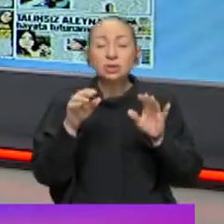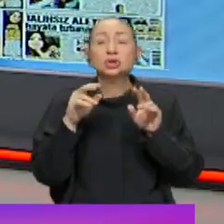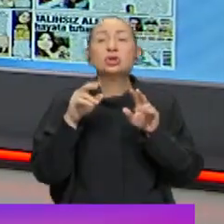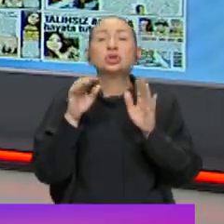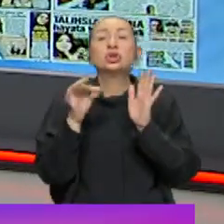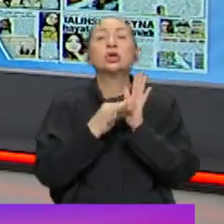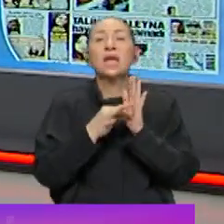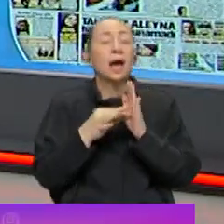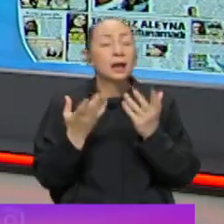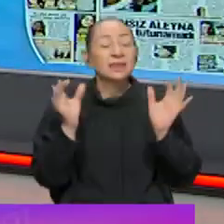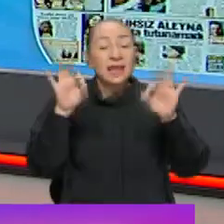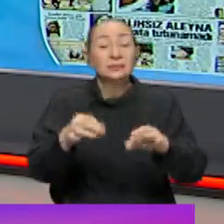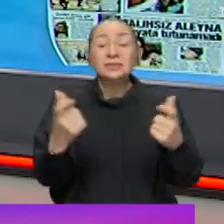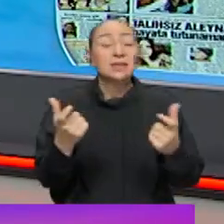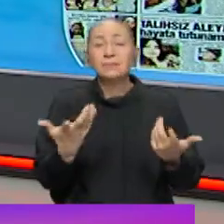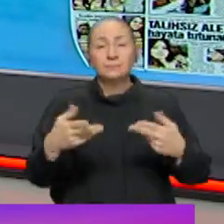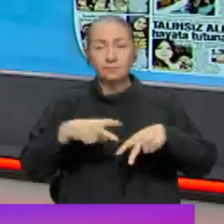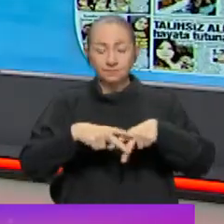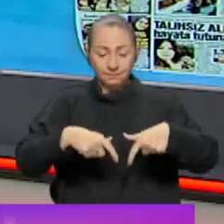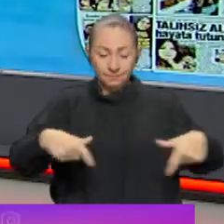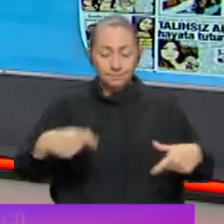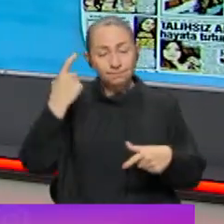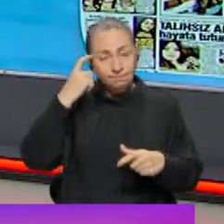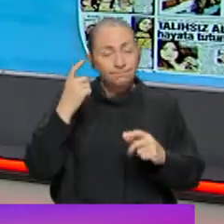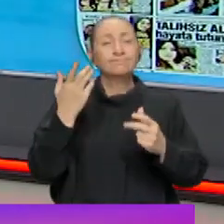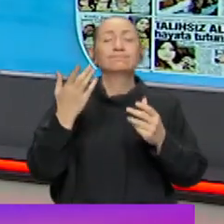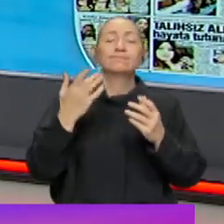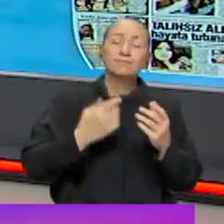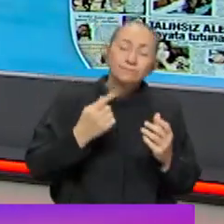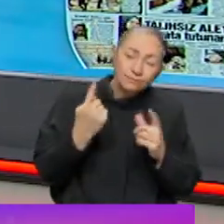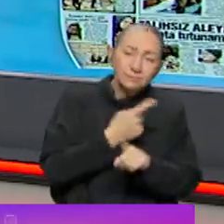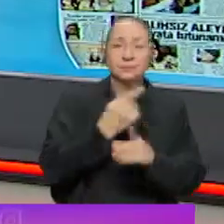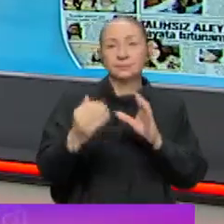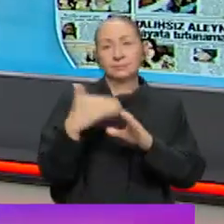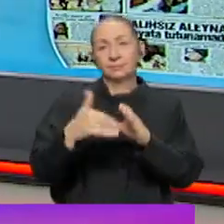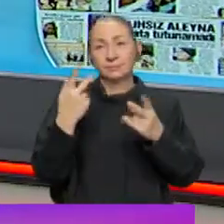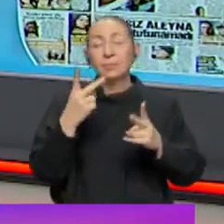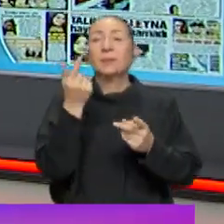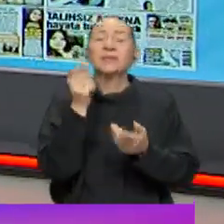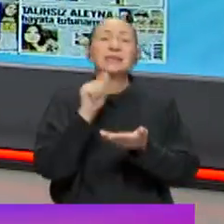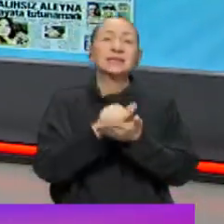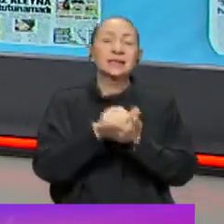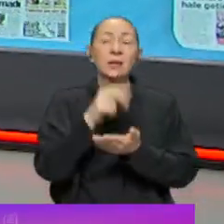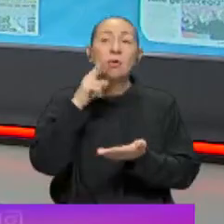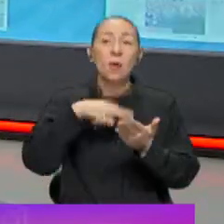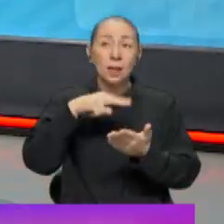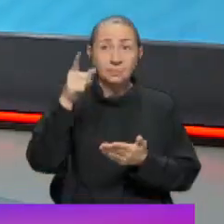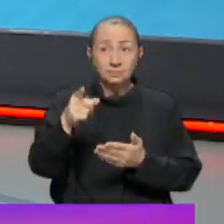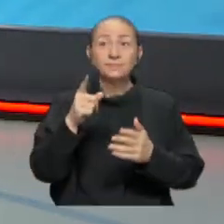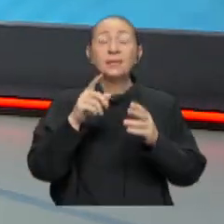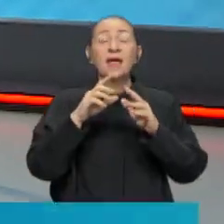başlığının altına yazıp gönderebilirsiniz düşüncelerinizi Duygularınızı diyelim hadi gelin biraz gazeteleri de okuyalım